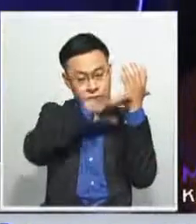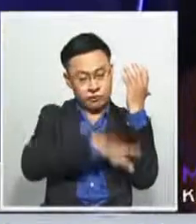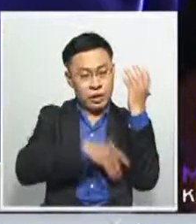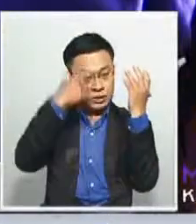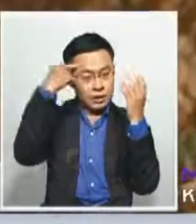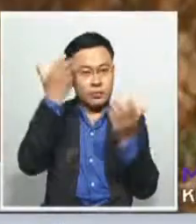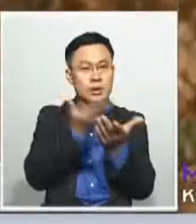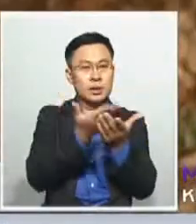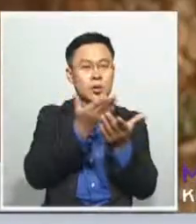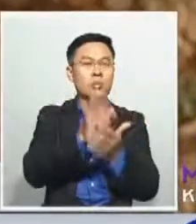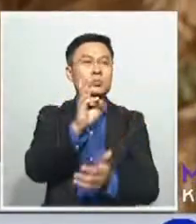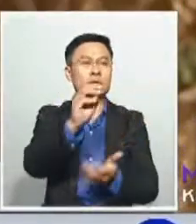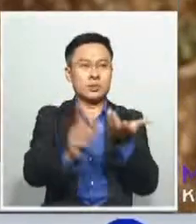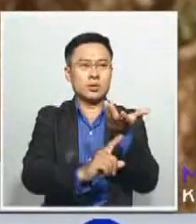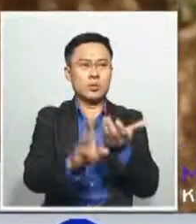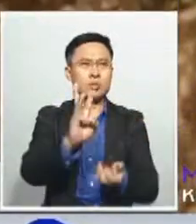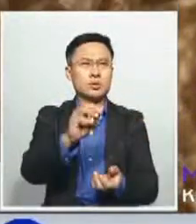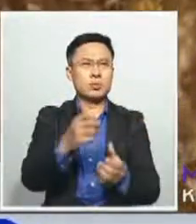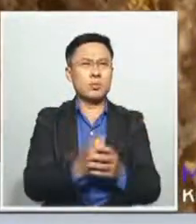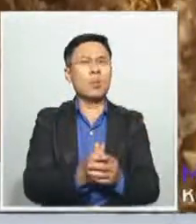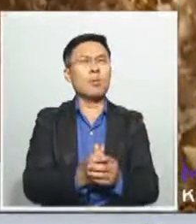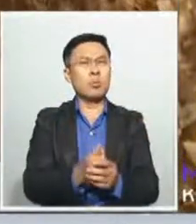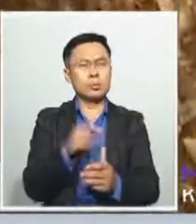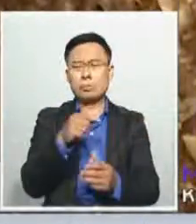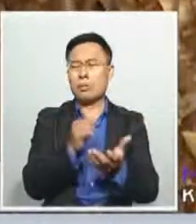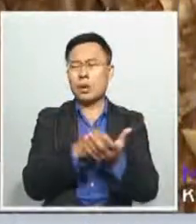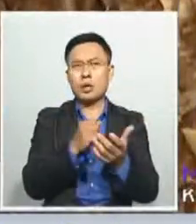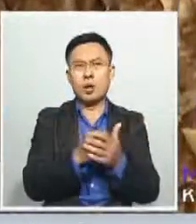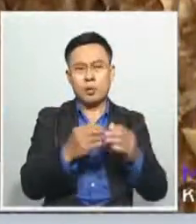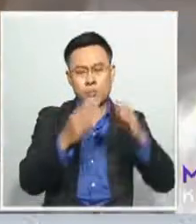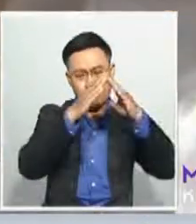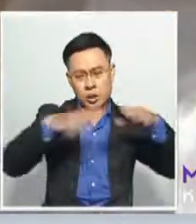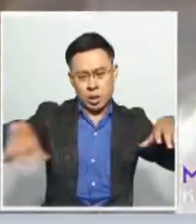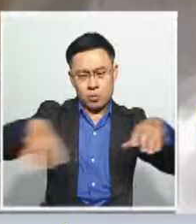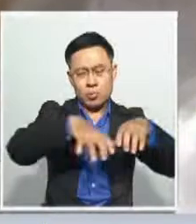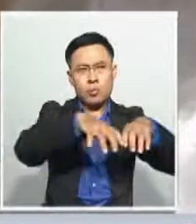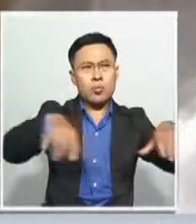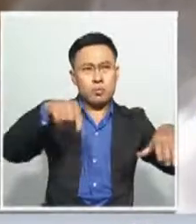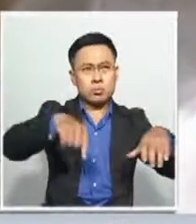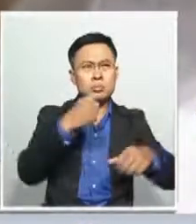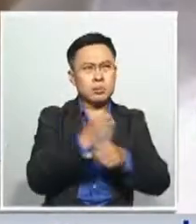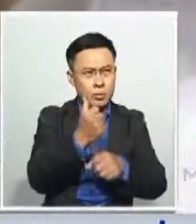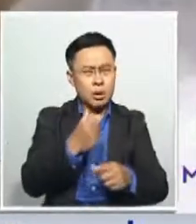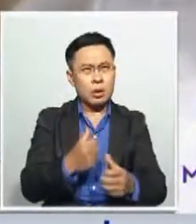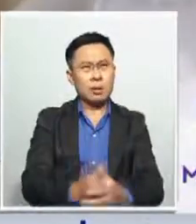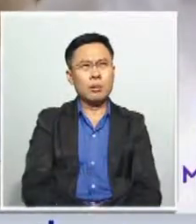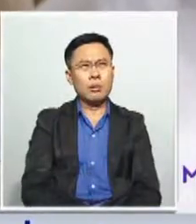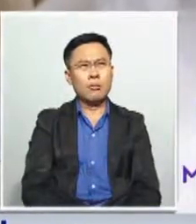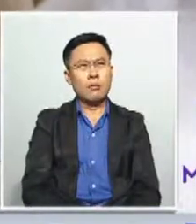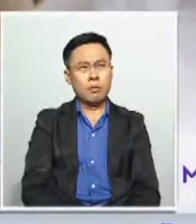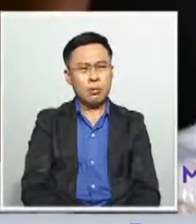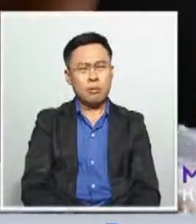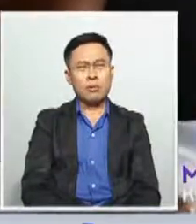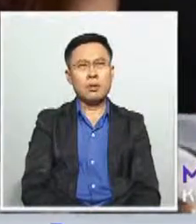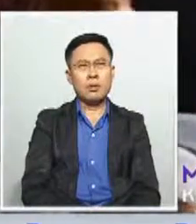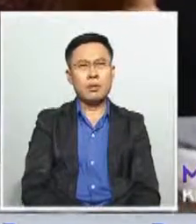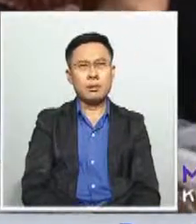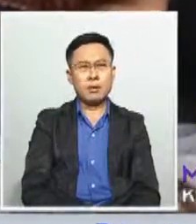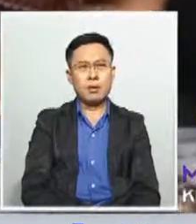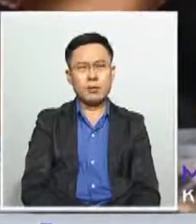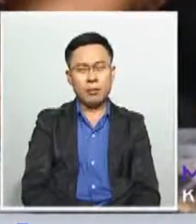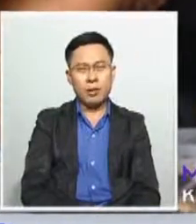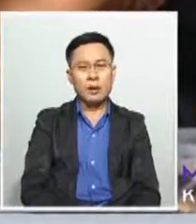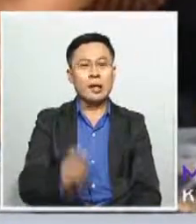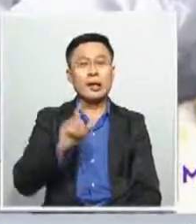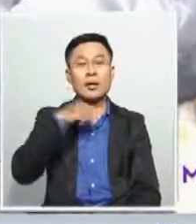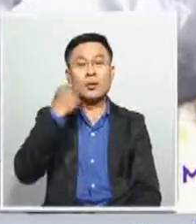สสบายใจเลย โอ้ยอยากจะมีที่ดินแถวนี้มาแบบว่ามาปลูกเห็ดกับแบบคุณแม่บ้าง ไงที่ดีกว่าที่ดินเนี่ยมันยากใครมี